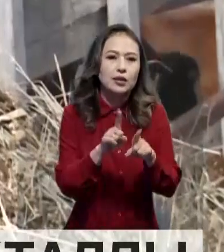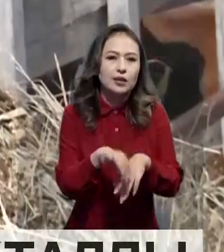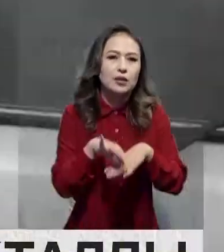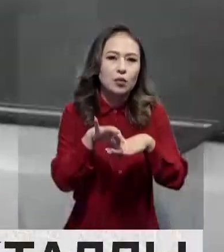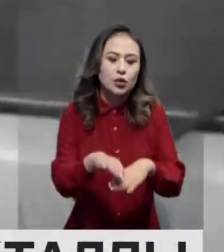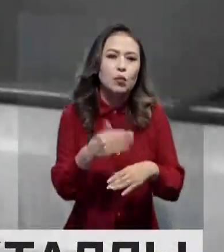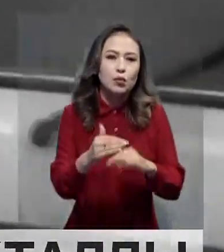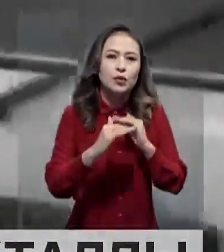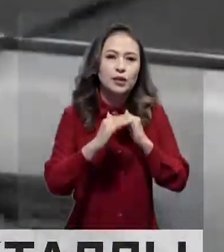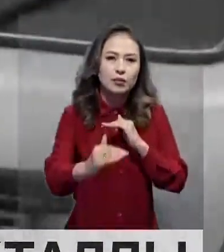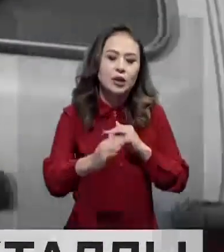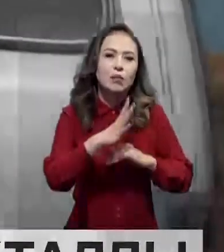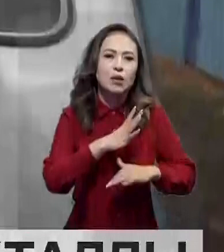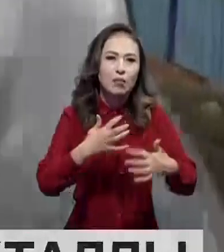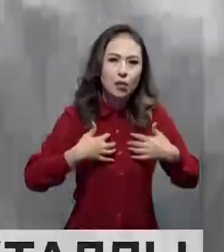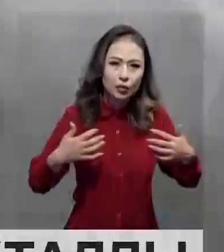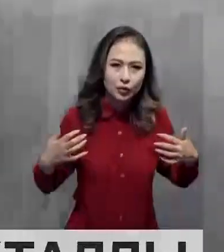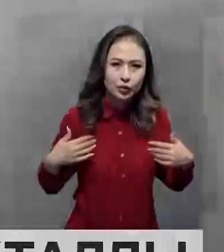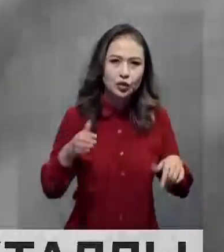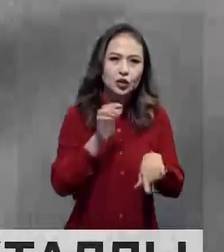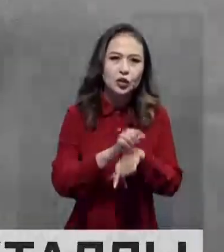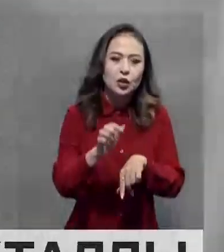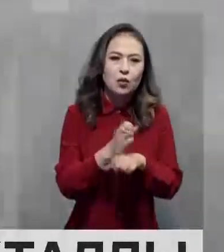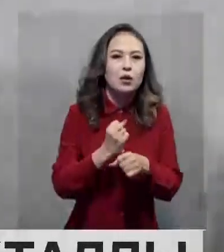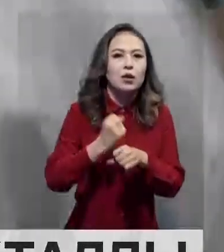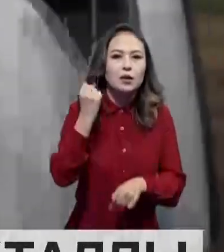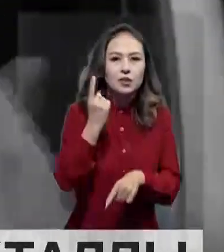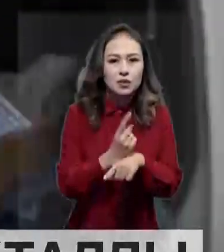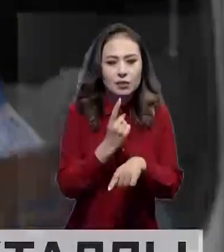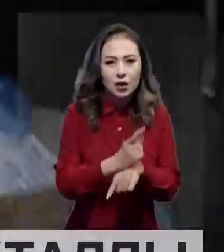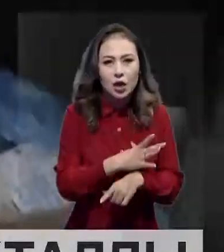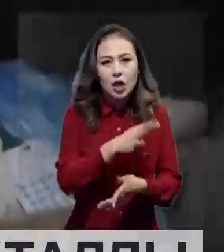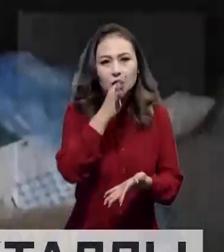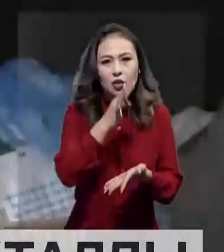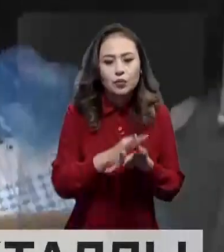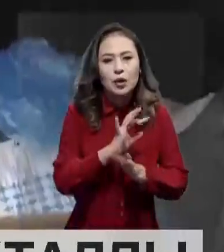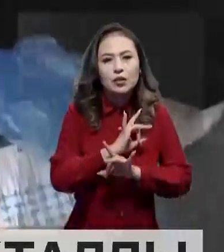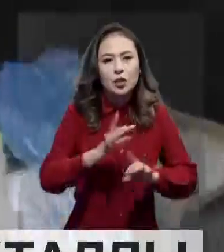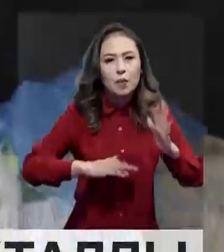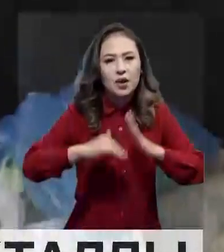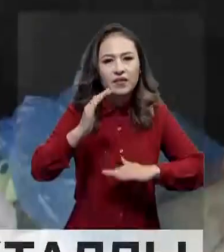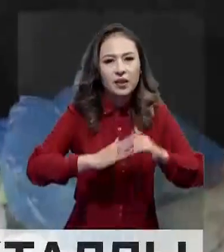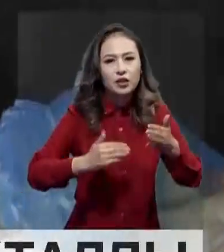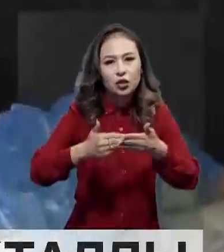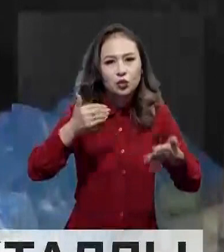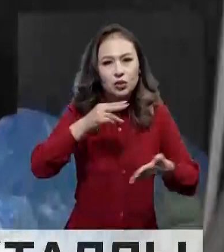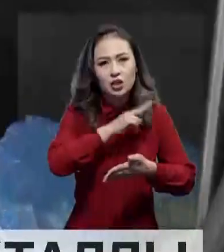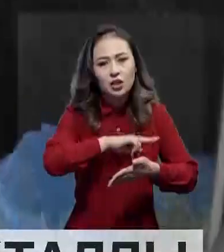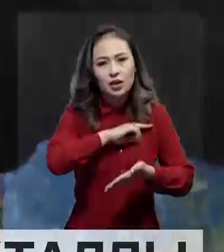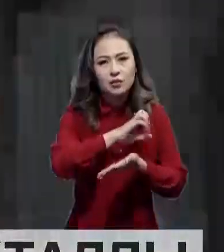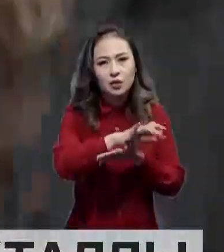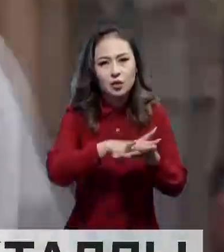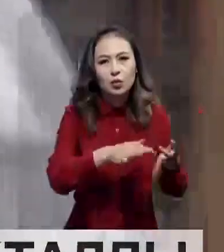шаралары енгізіліп отыр. Бұл елді мекеннен мал мен оның өнімдерін шығаруға қатаң тыйым салынған. Жауаптылардың айтуынша, профилактикалық